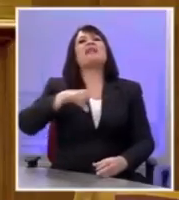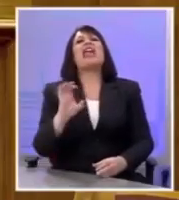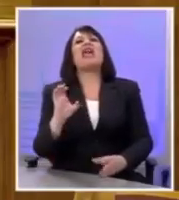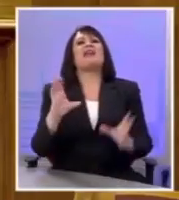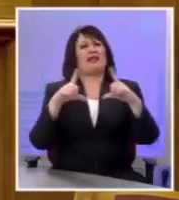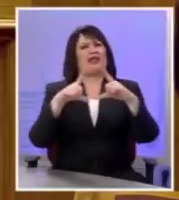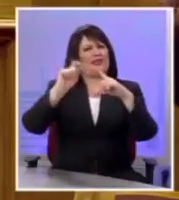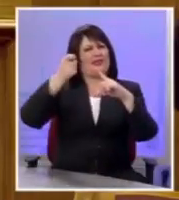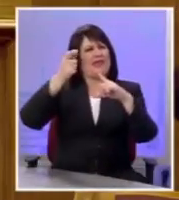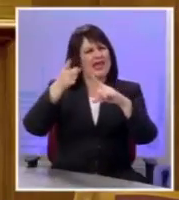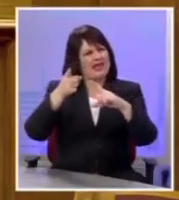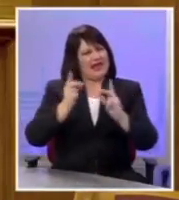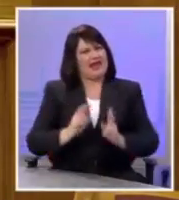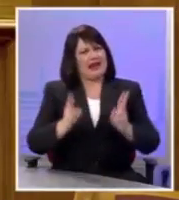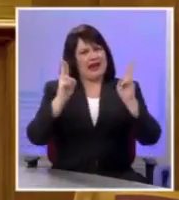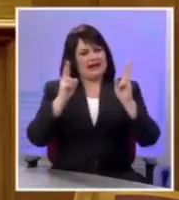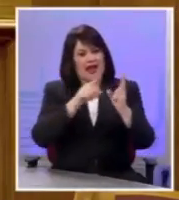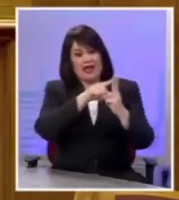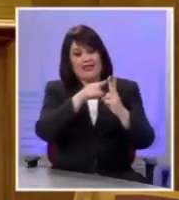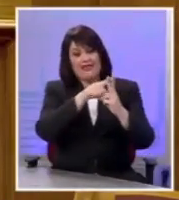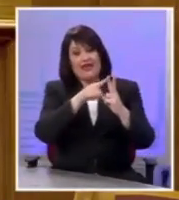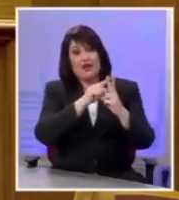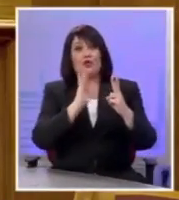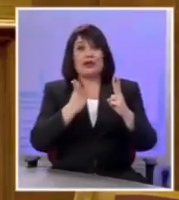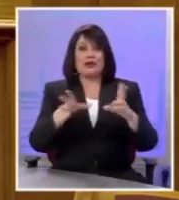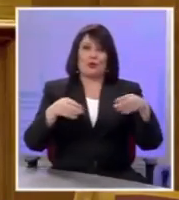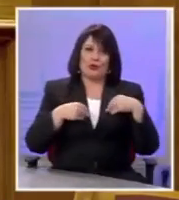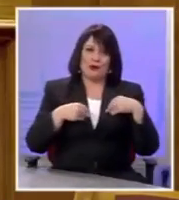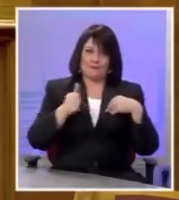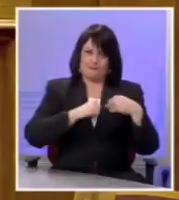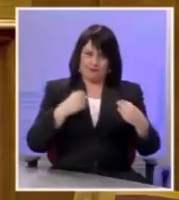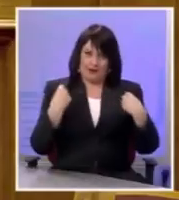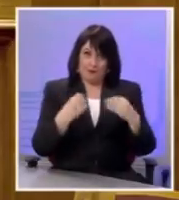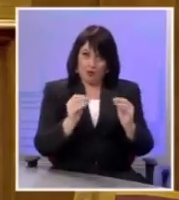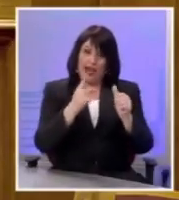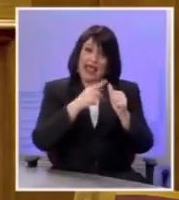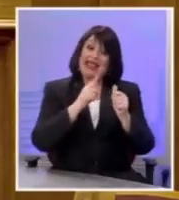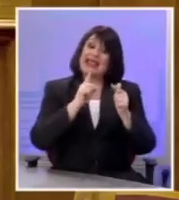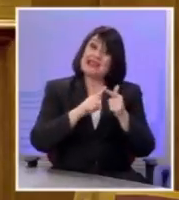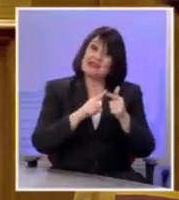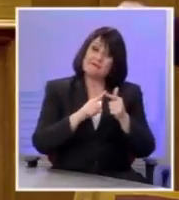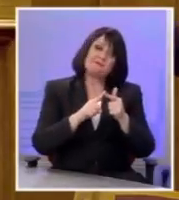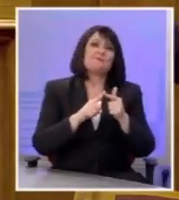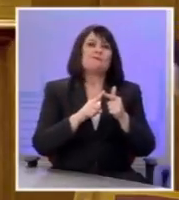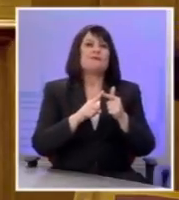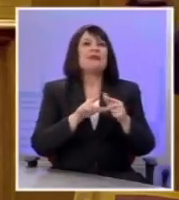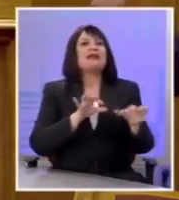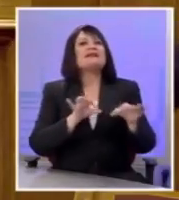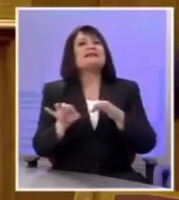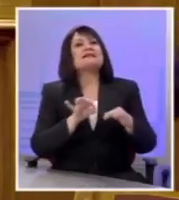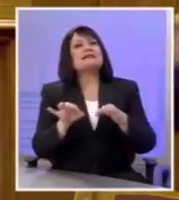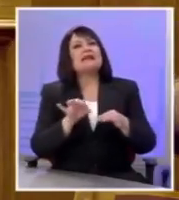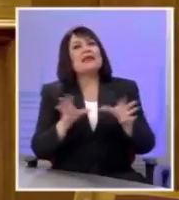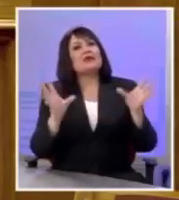συμφωνία έχουμε δύο επιλογές. Ή να δεχτούμε την ιδιωτικοποίηση ή να φέρουμε ένα σχέδιο για τον